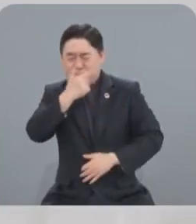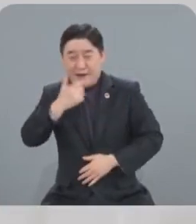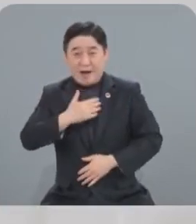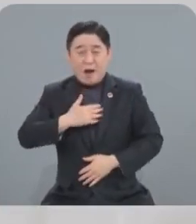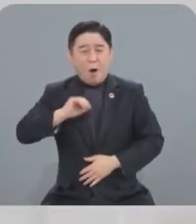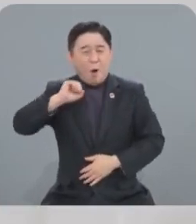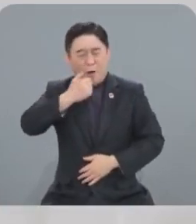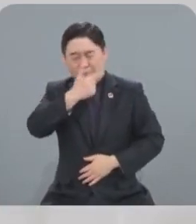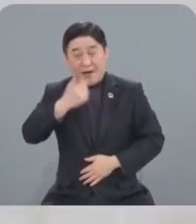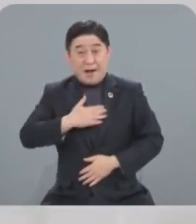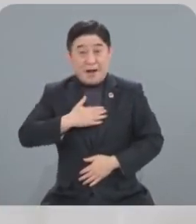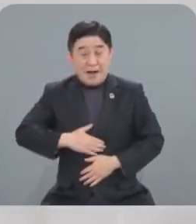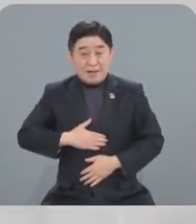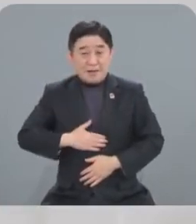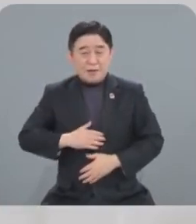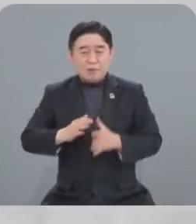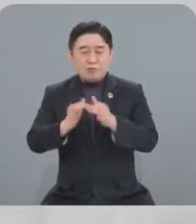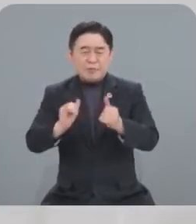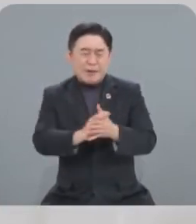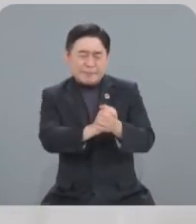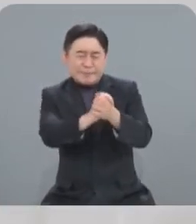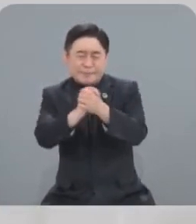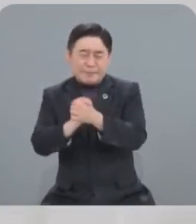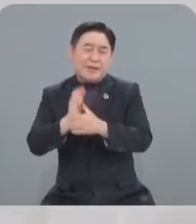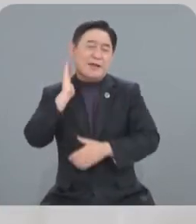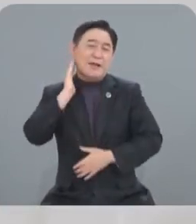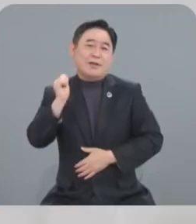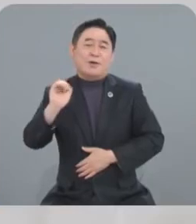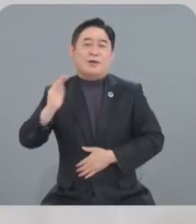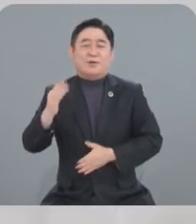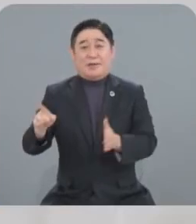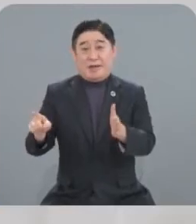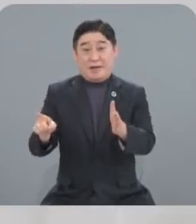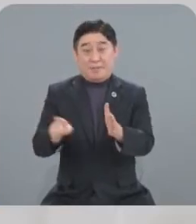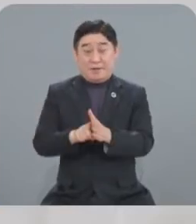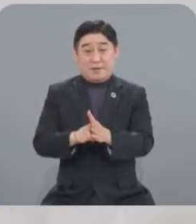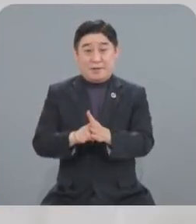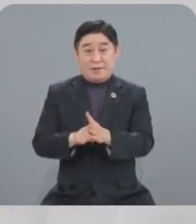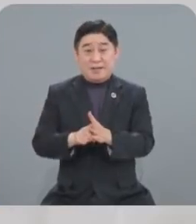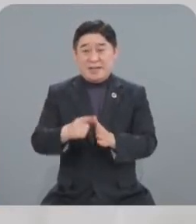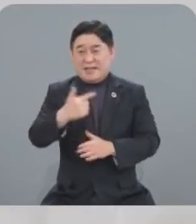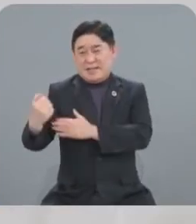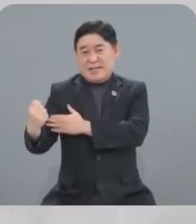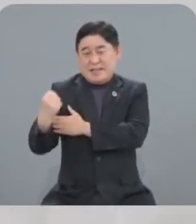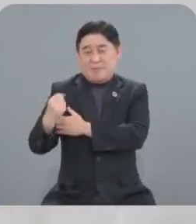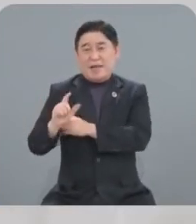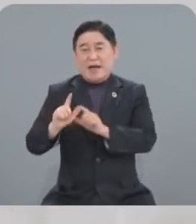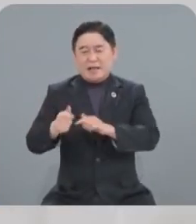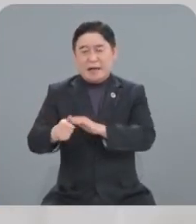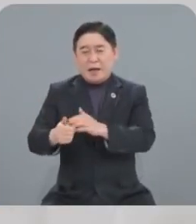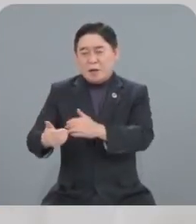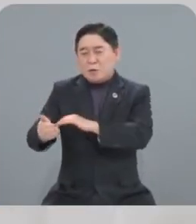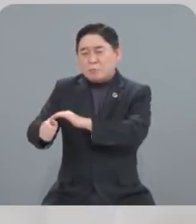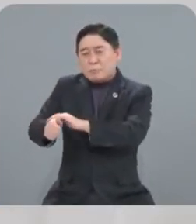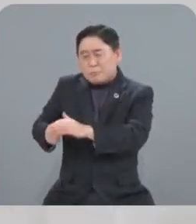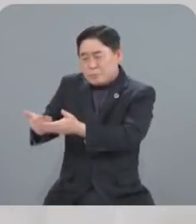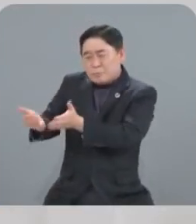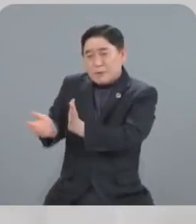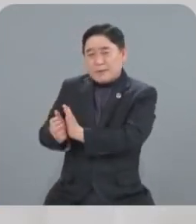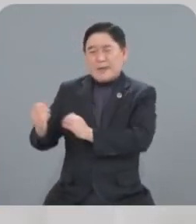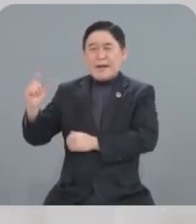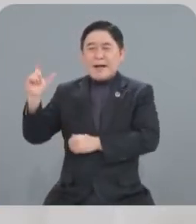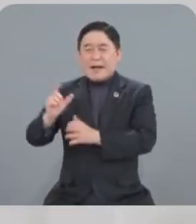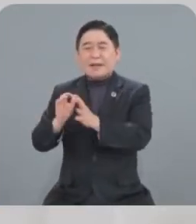친구 국민 대통령이 될 거라고 믿습니다 그는 대세가 아닌 b 주에서 늘 강좌가